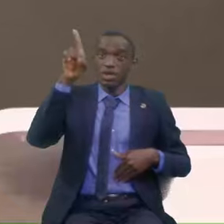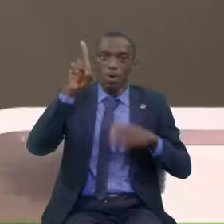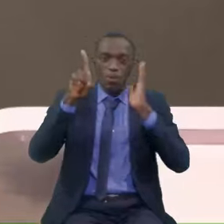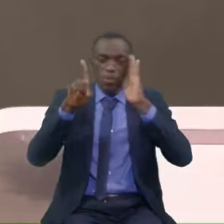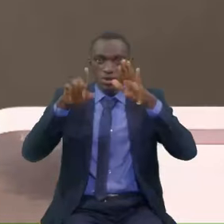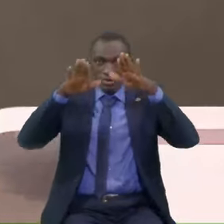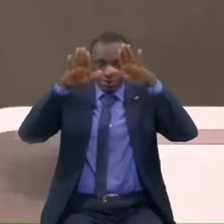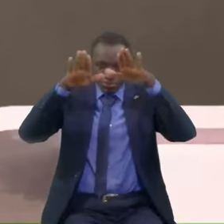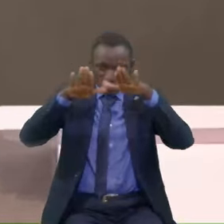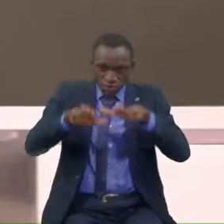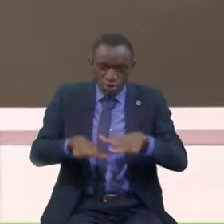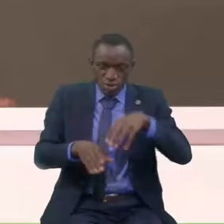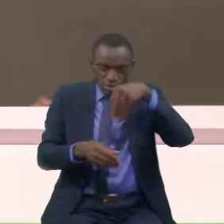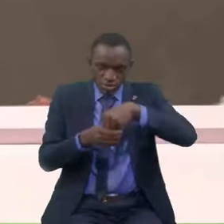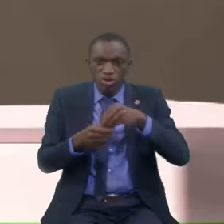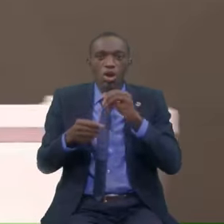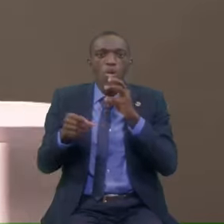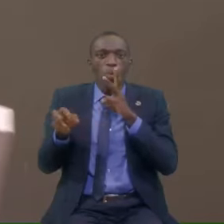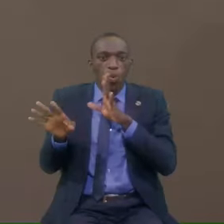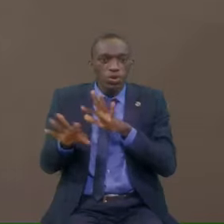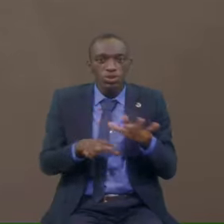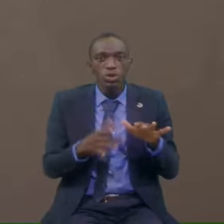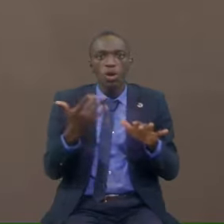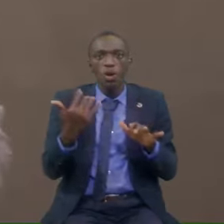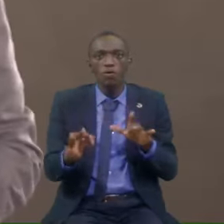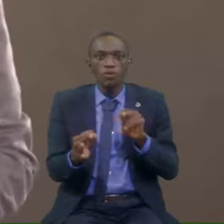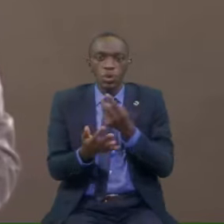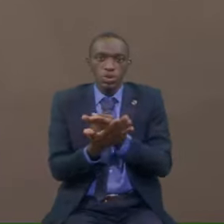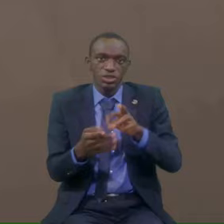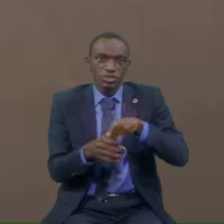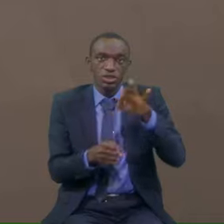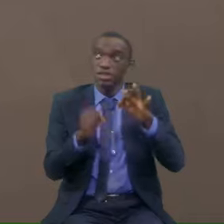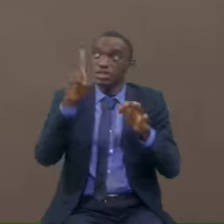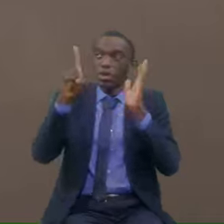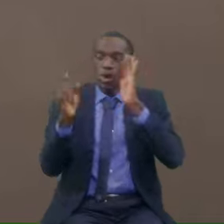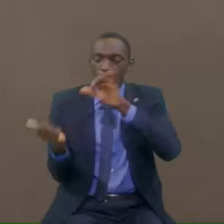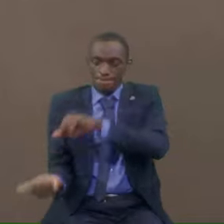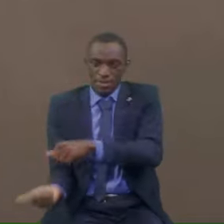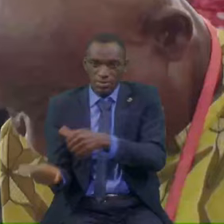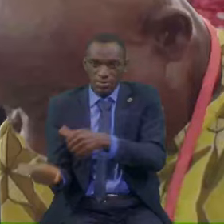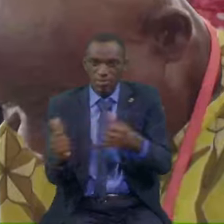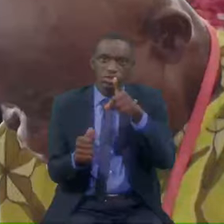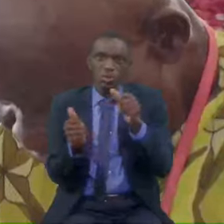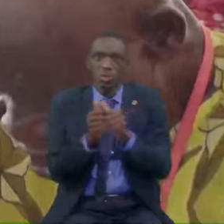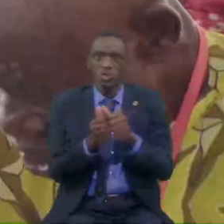dans l'océan du Saint-Esprit. Il vous baptisera du Saint-Esprit.